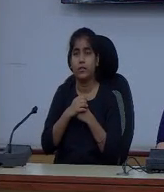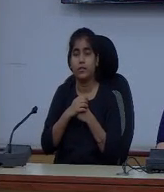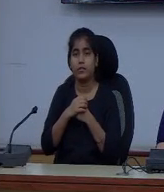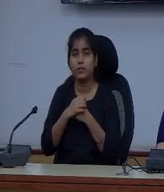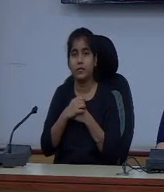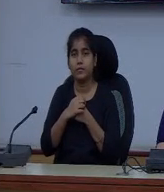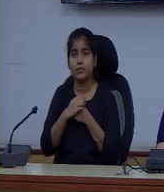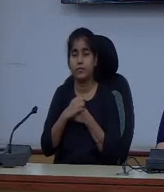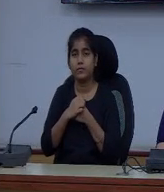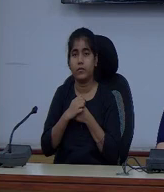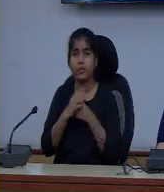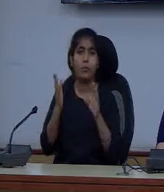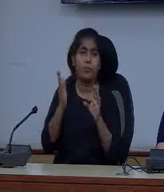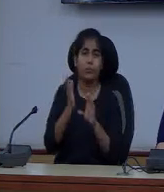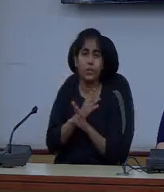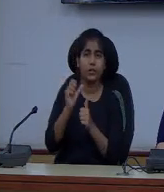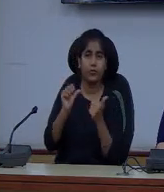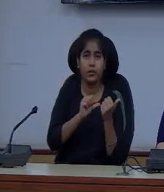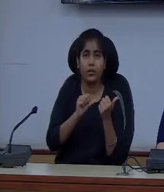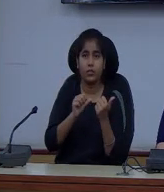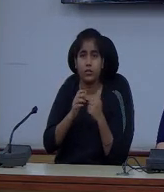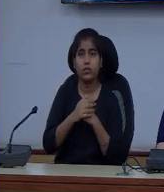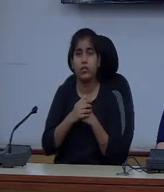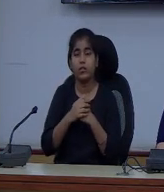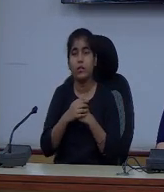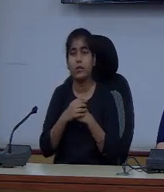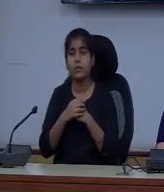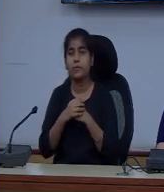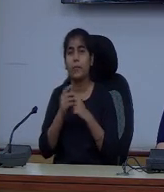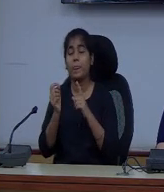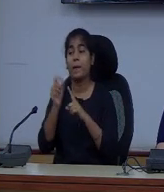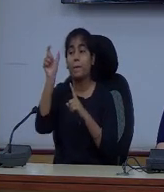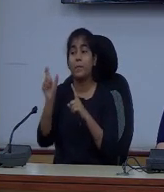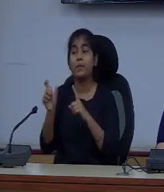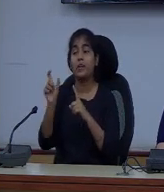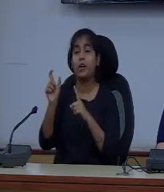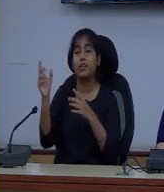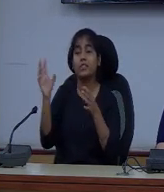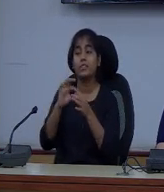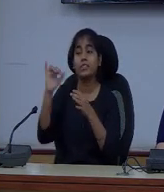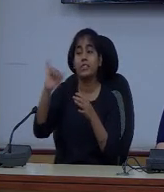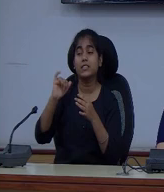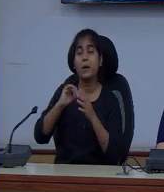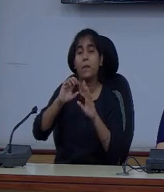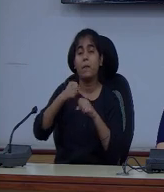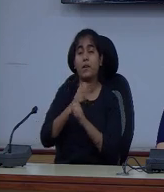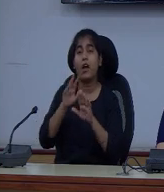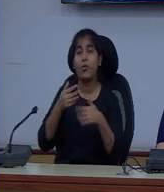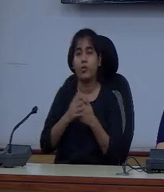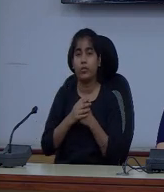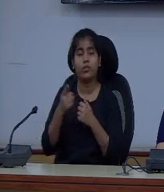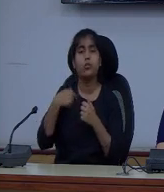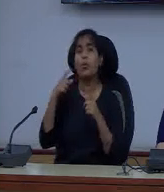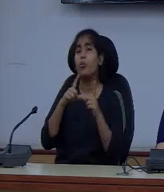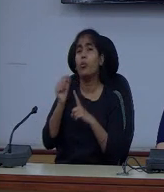प्लीज़ दिखा दें कि हम कैसे प्रिया तक पहुँचेंगे. हाँ, यहीं पीछे जाइए,